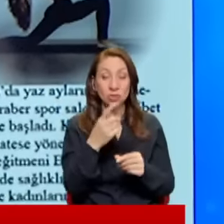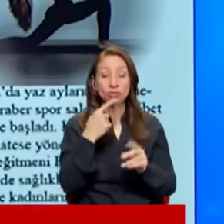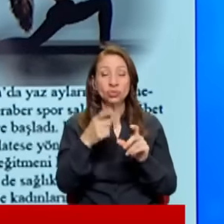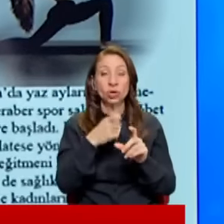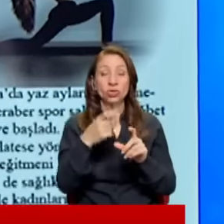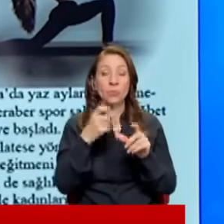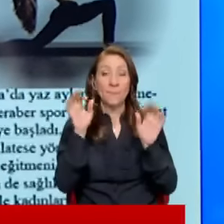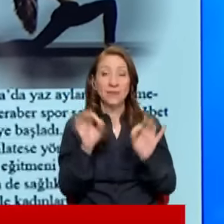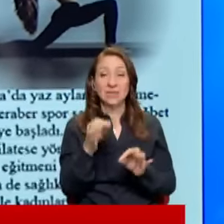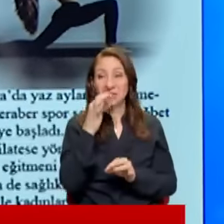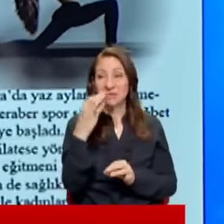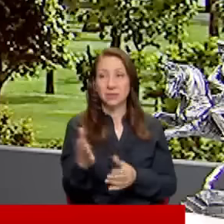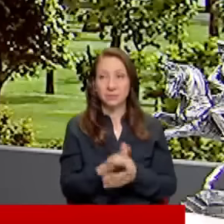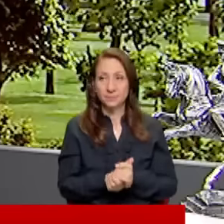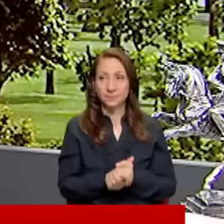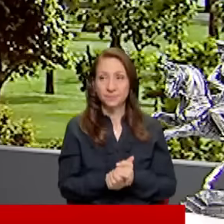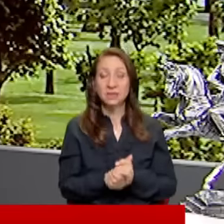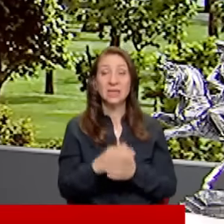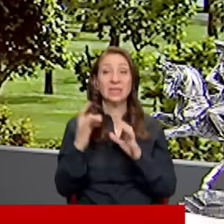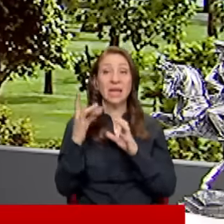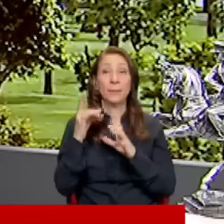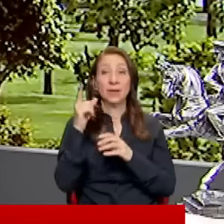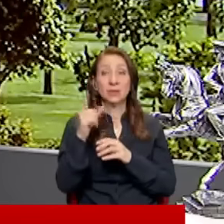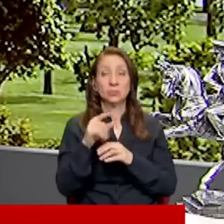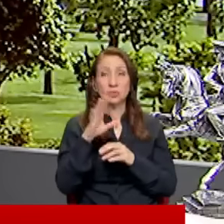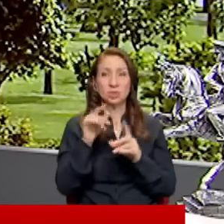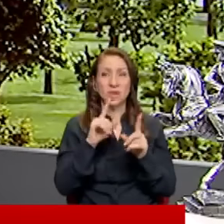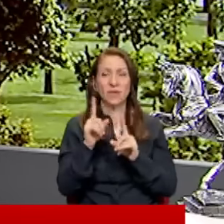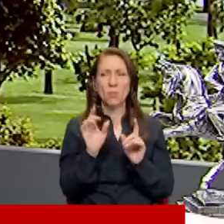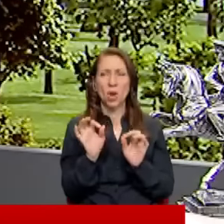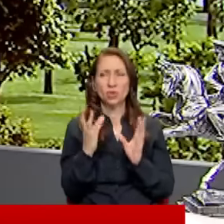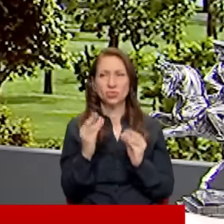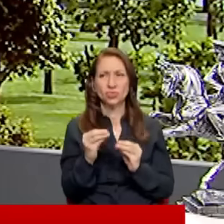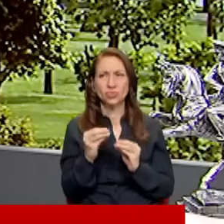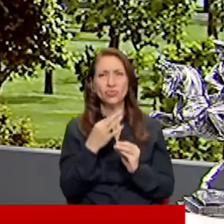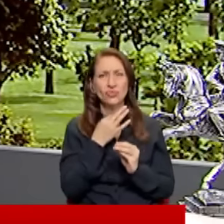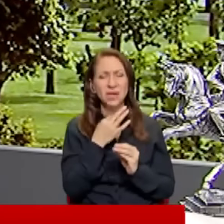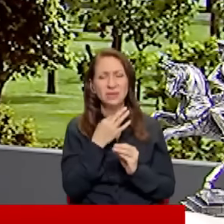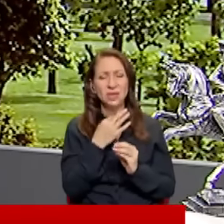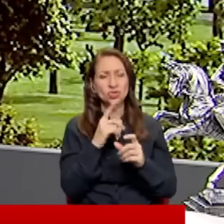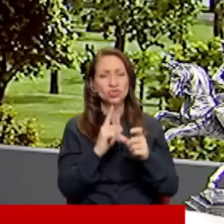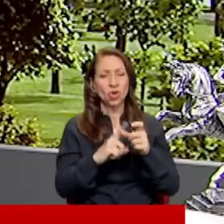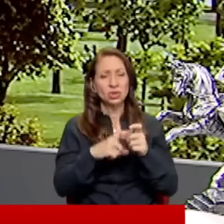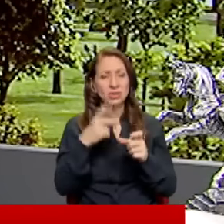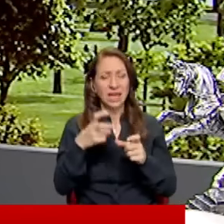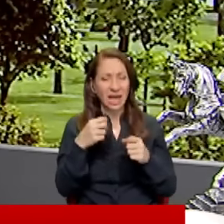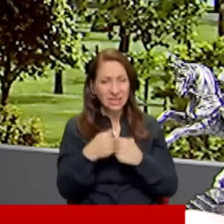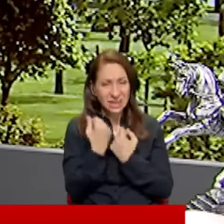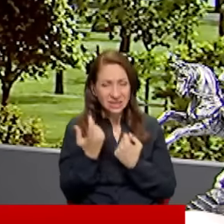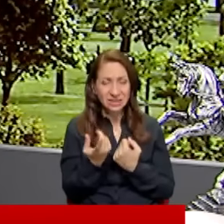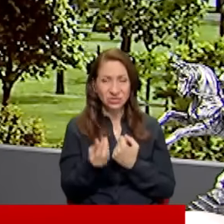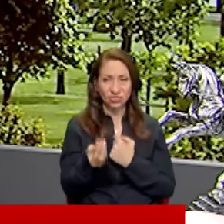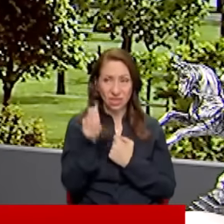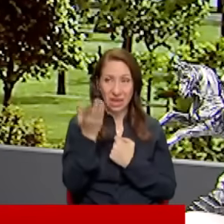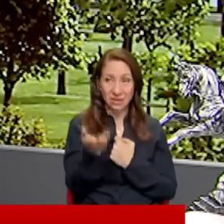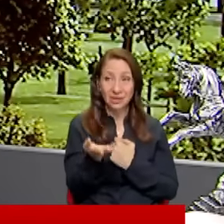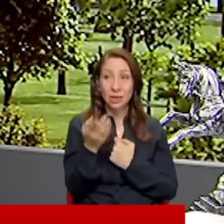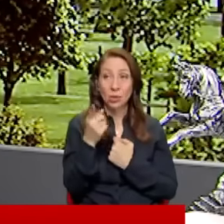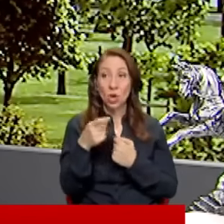Soruşturma izni verdi Diyarbakır bütün davalarda böyle olsun ama yani Çorlu tren faciasında karşımıza çıkan